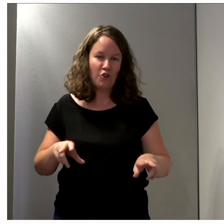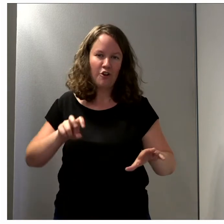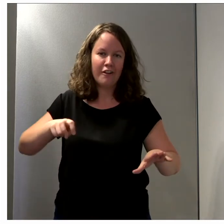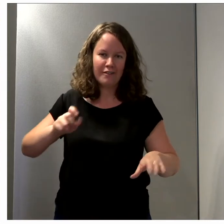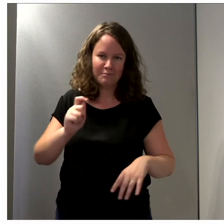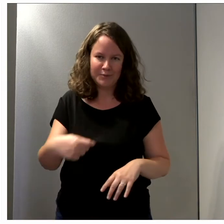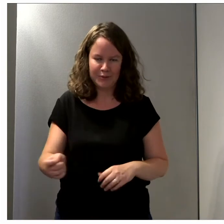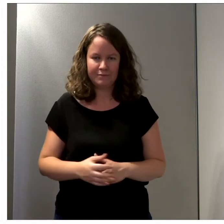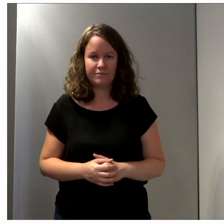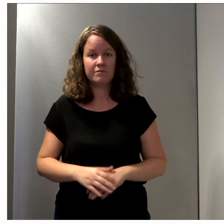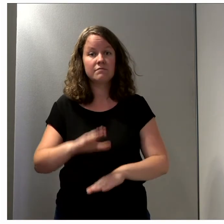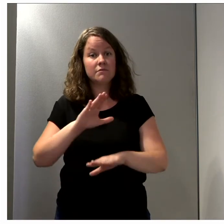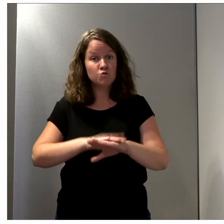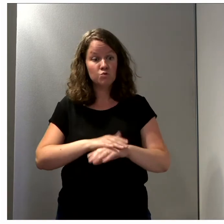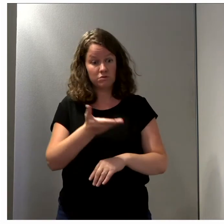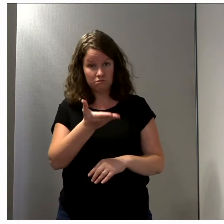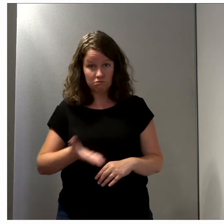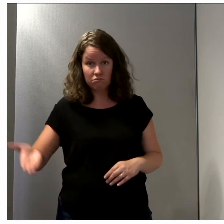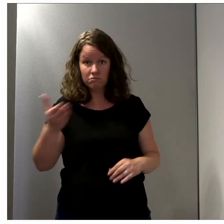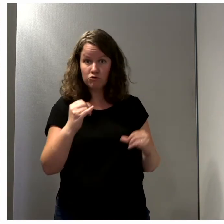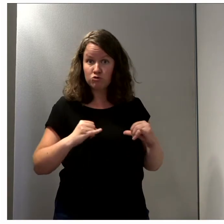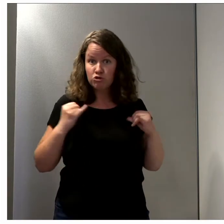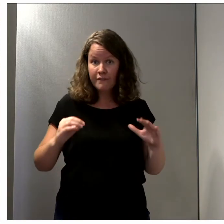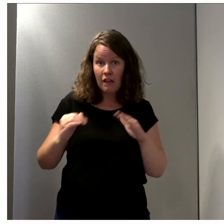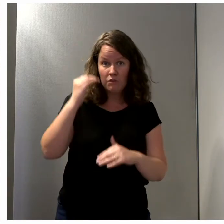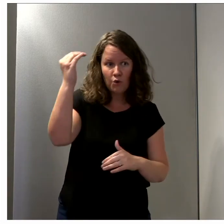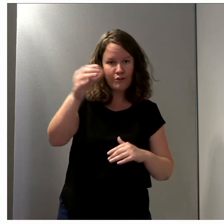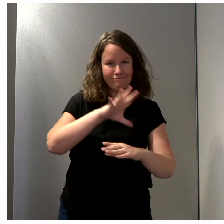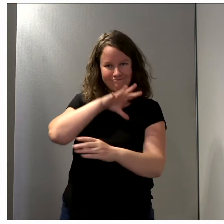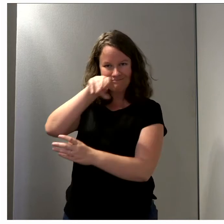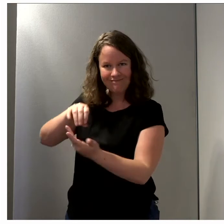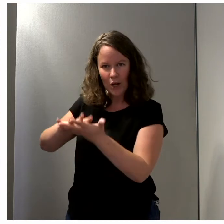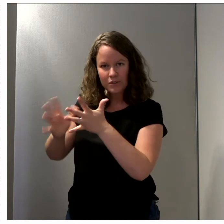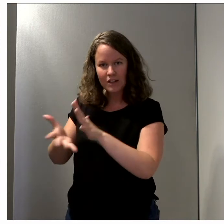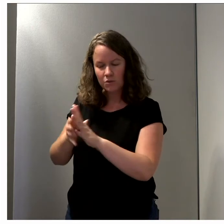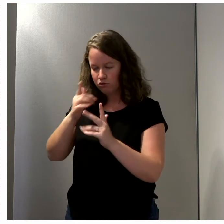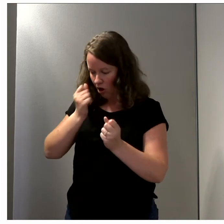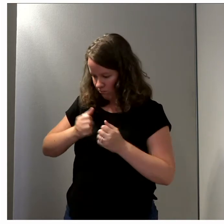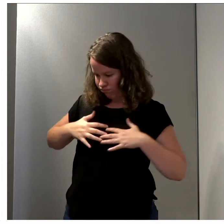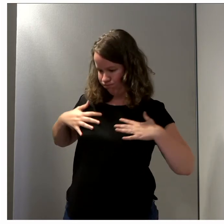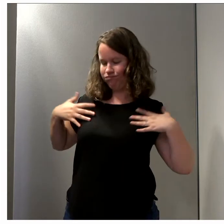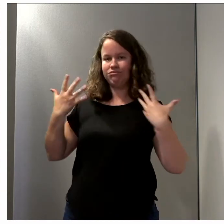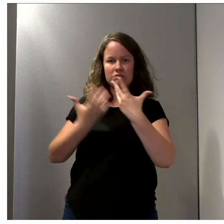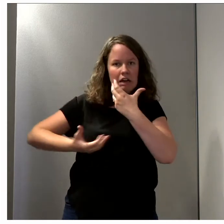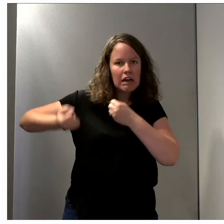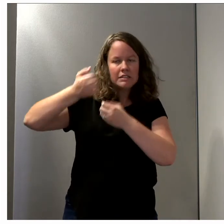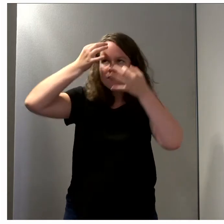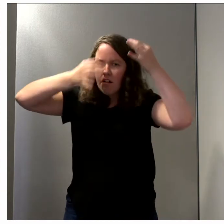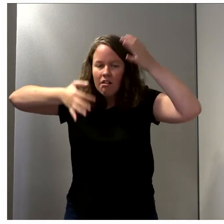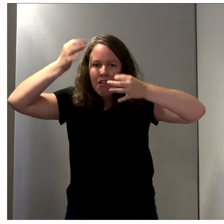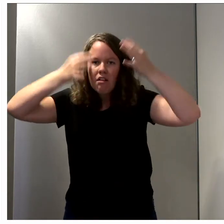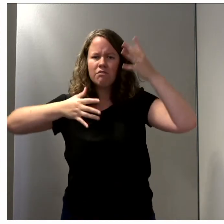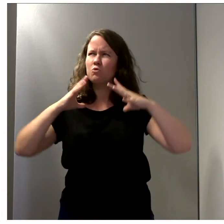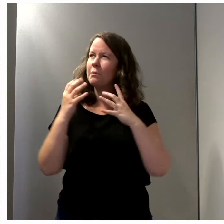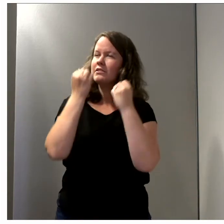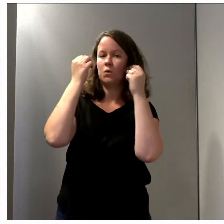cela permet que ces jeunes adultes expriment leurs compétences, leur créativité, et qu'ils aient accès à